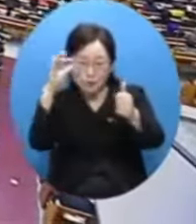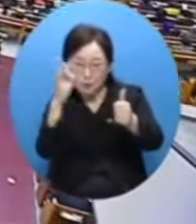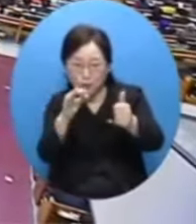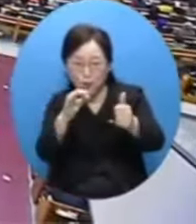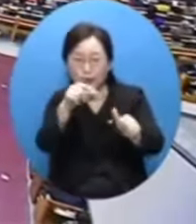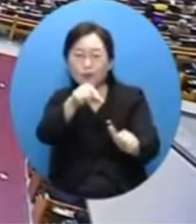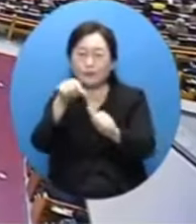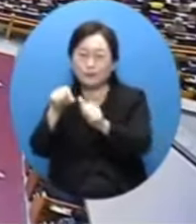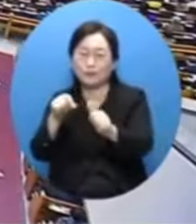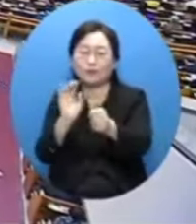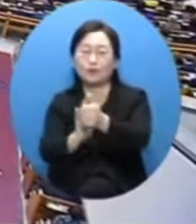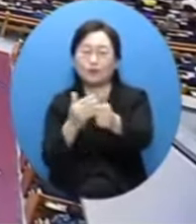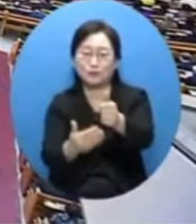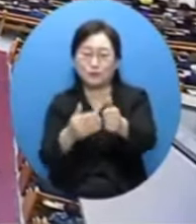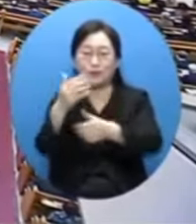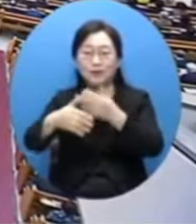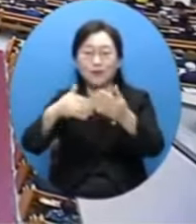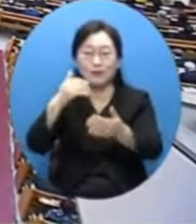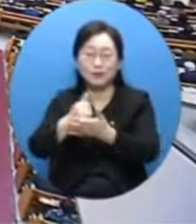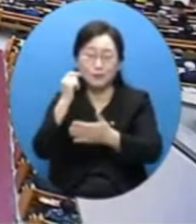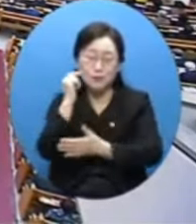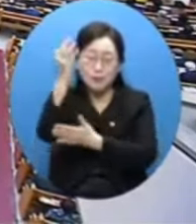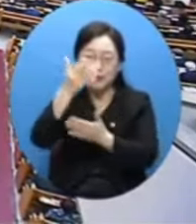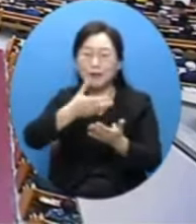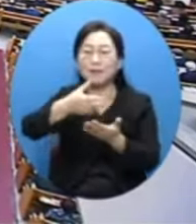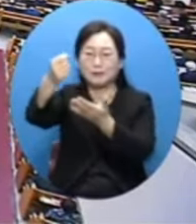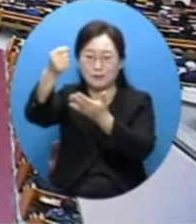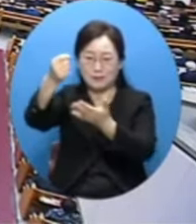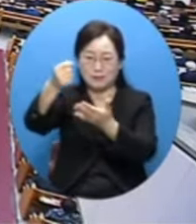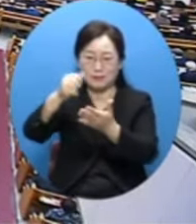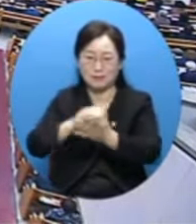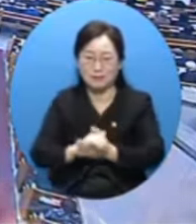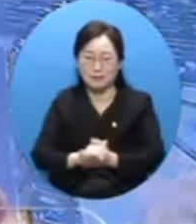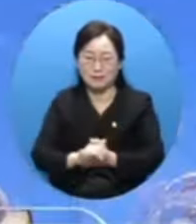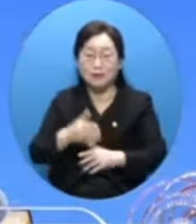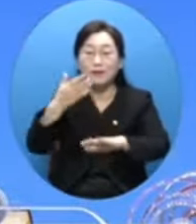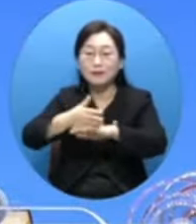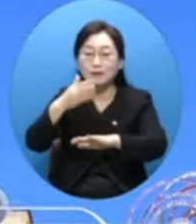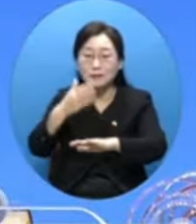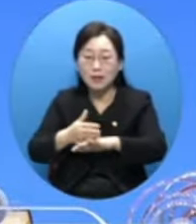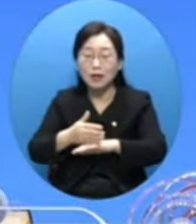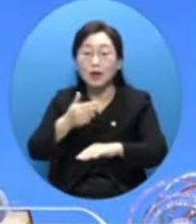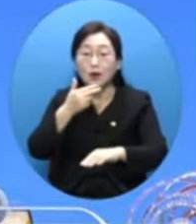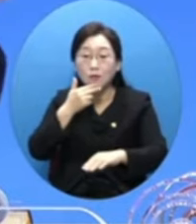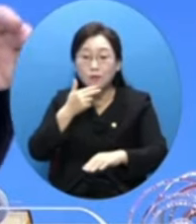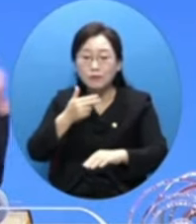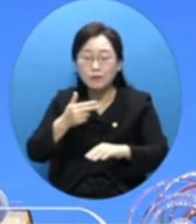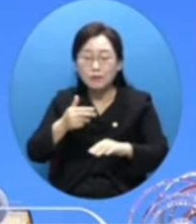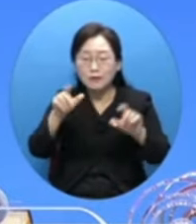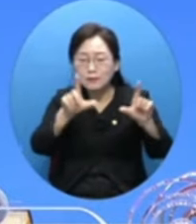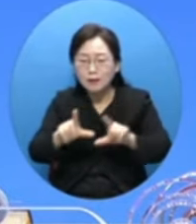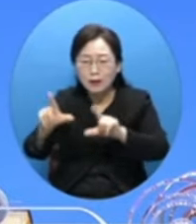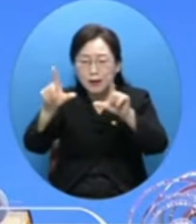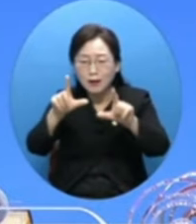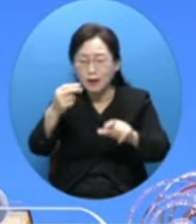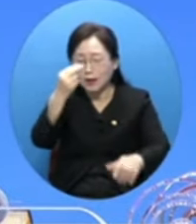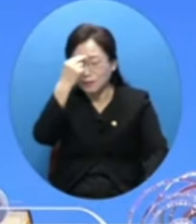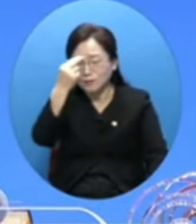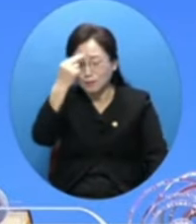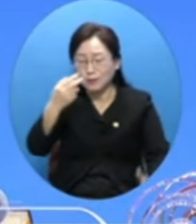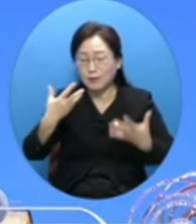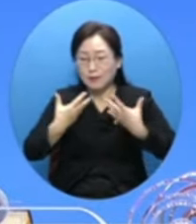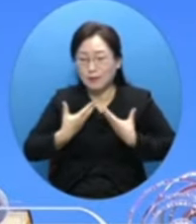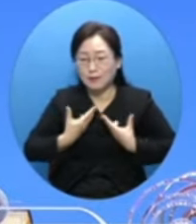건져주시고 하나님께 우리를 통해서 영광을 받으시는 것입니다. 감사가 메마를 때 우리의 삶은 더 삭막해지고 더 깊은